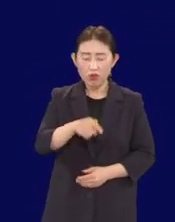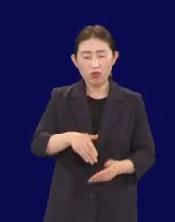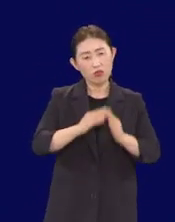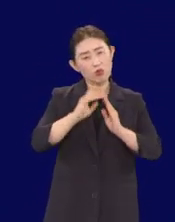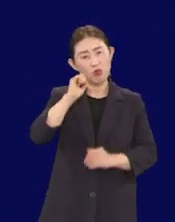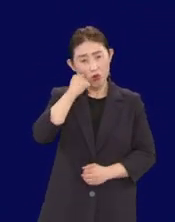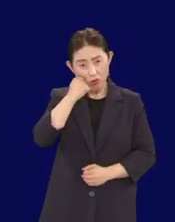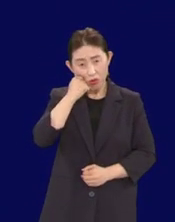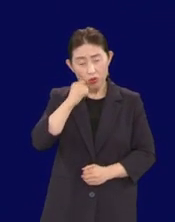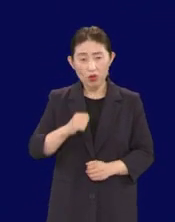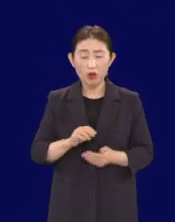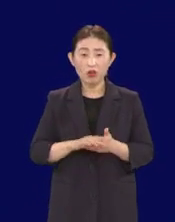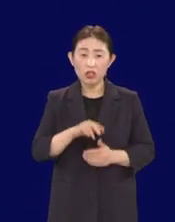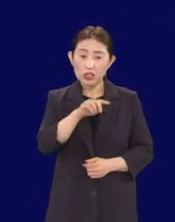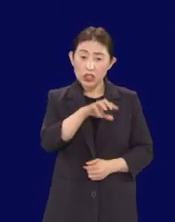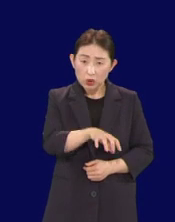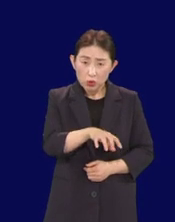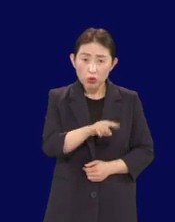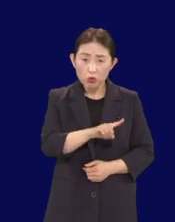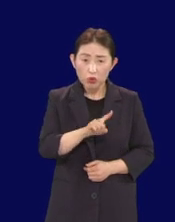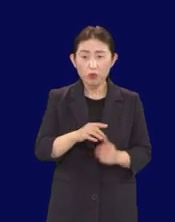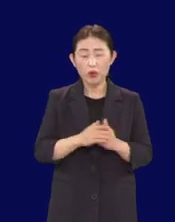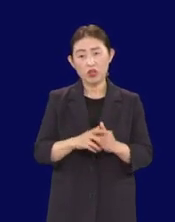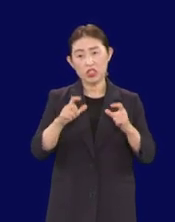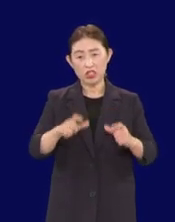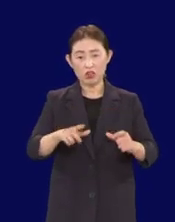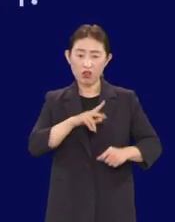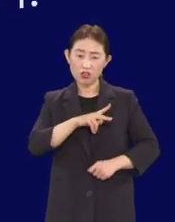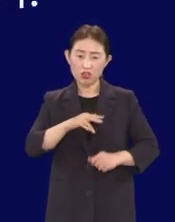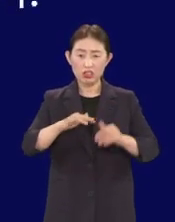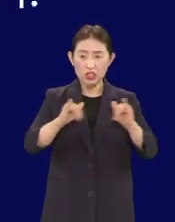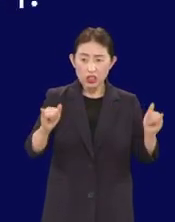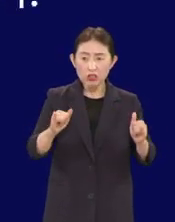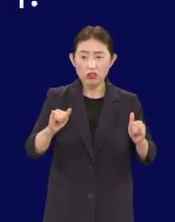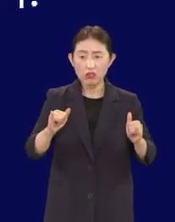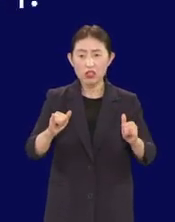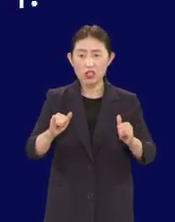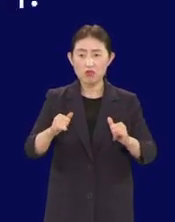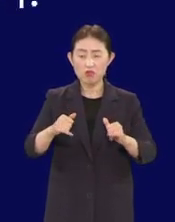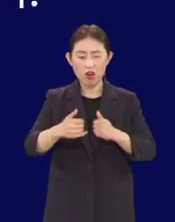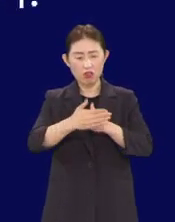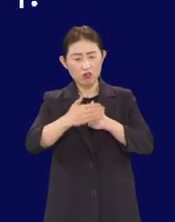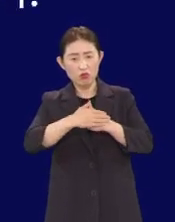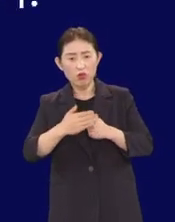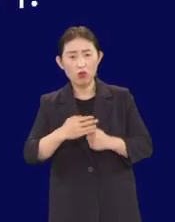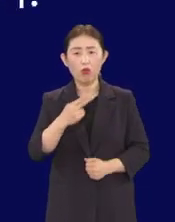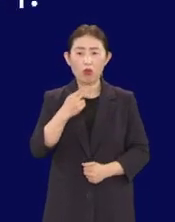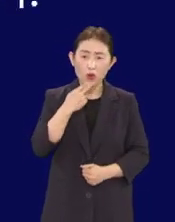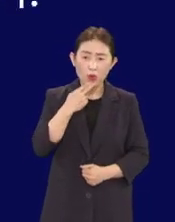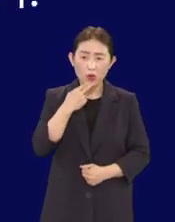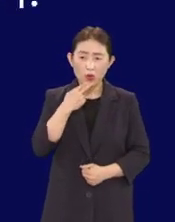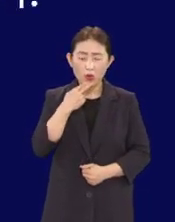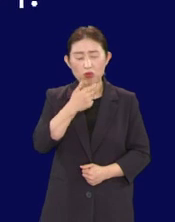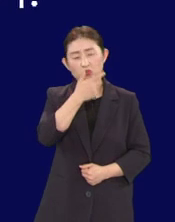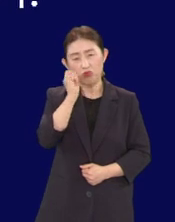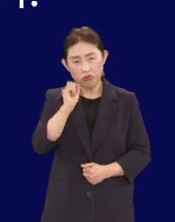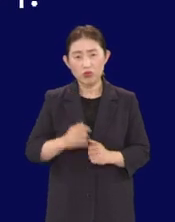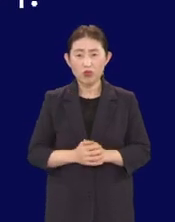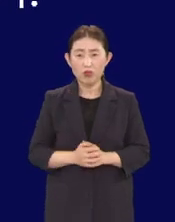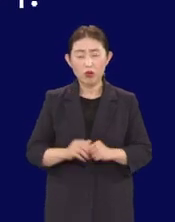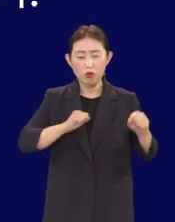어렵다 그러나 지금 서산공항 같은 경우 지역 정치인들의 전폭적인 지지라든지 간절함이 부족하다